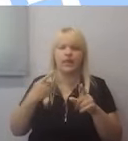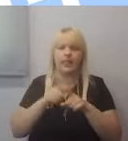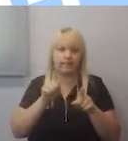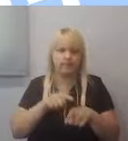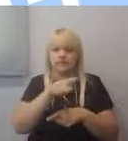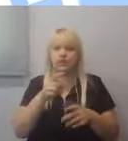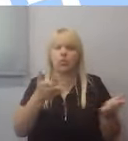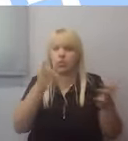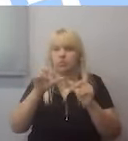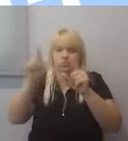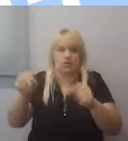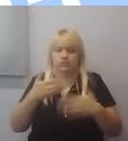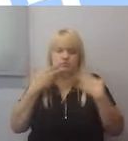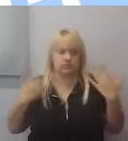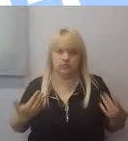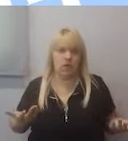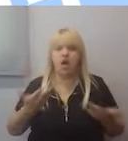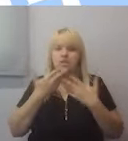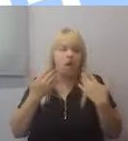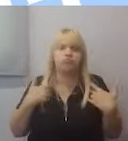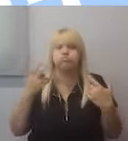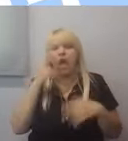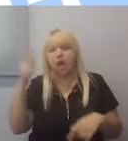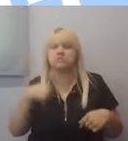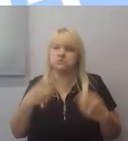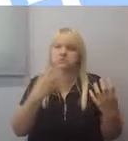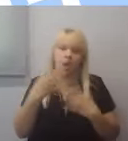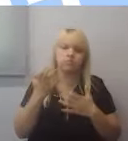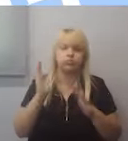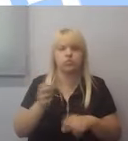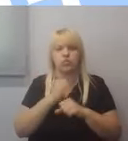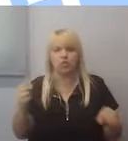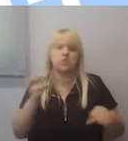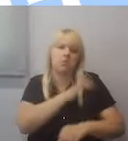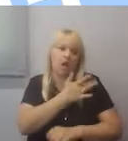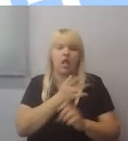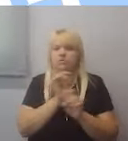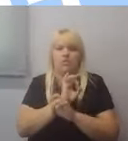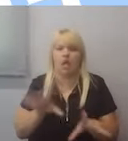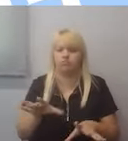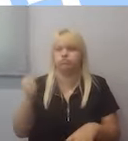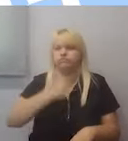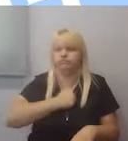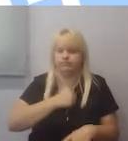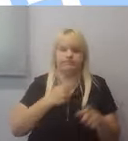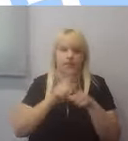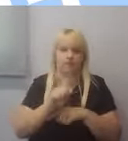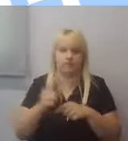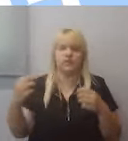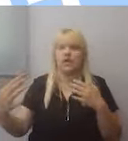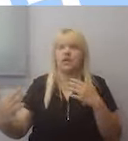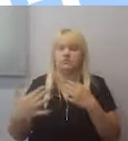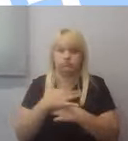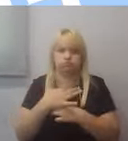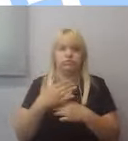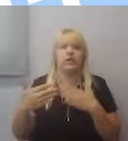braukt viņi viņi nav viņiem nav pārliecības ka viņus tur aprūpēs ka viņem nodrošinās kaut kādus pakalpojumus līdz ar to nu tad tas tas ir tāds ļoti svarīgs jautājums